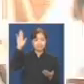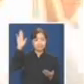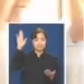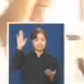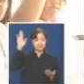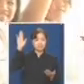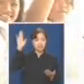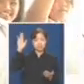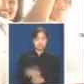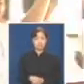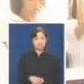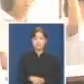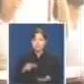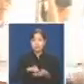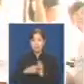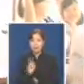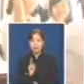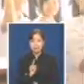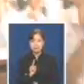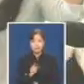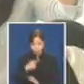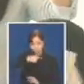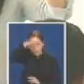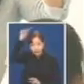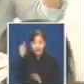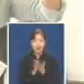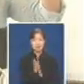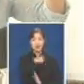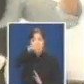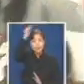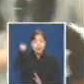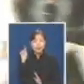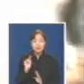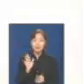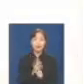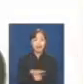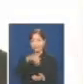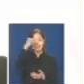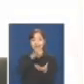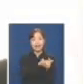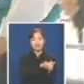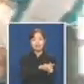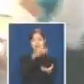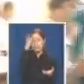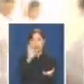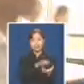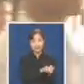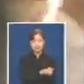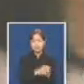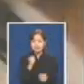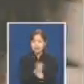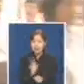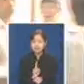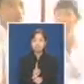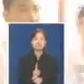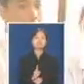แล้วที่ไม่ยกมือนี่หมายความว่ายังไงคะจะไปบวชหรือ คะจะไปทำอะไร หรือจะไปแต่งงานจะไปไหนคะ จะทำ